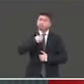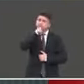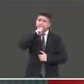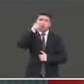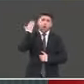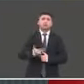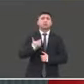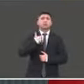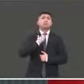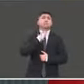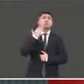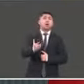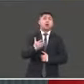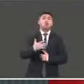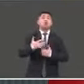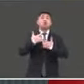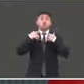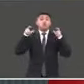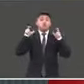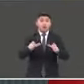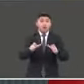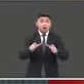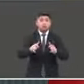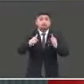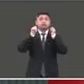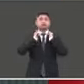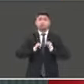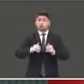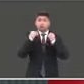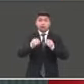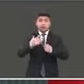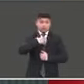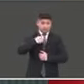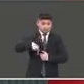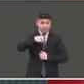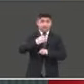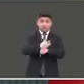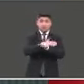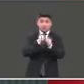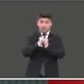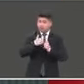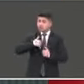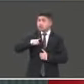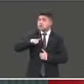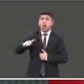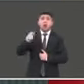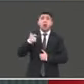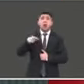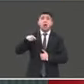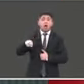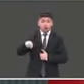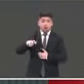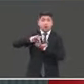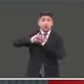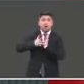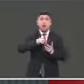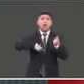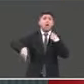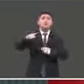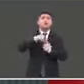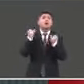güvenliği ve refahı kendi vatandaşlarımızla birlikte en yakınımızdan başlayarak Tüm